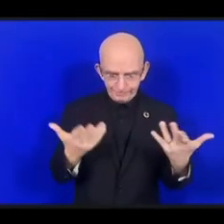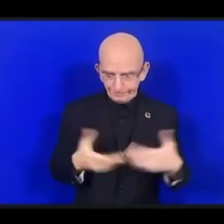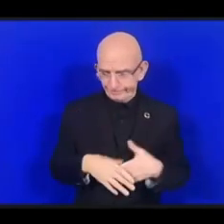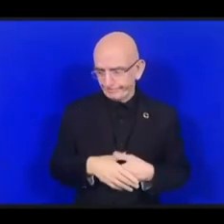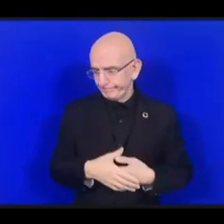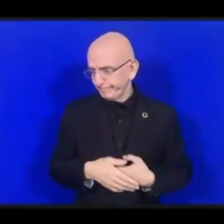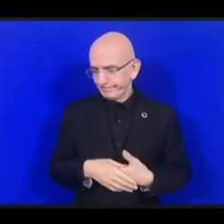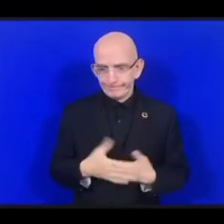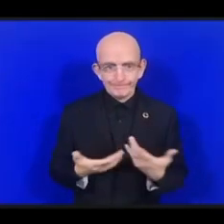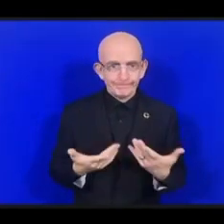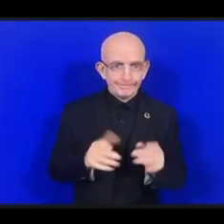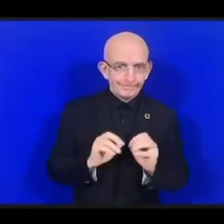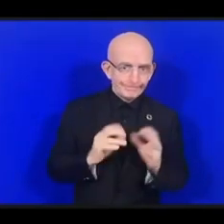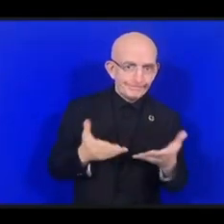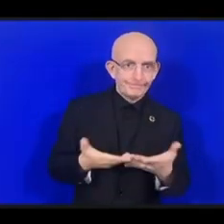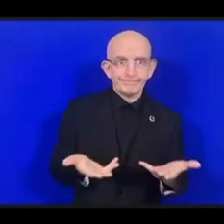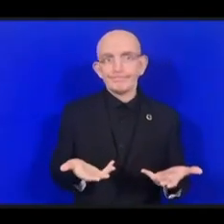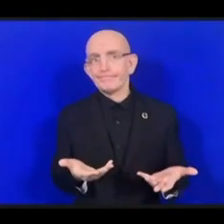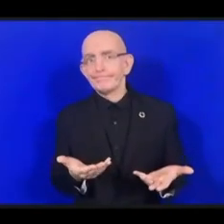这样的